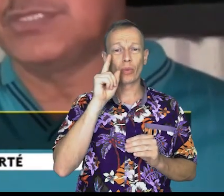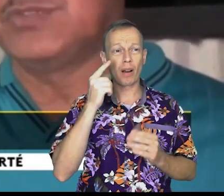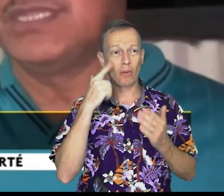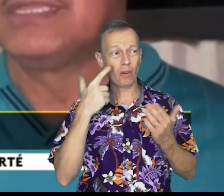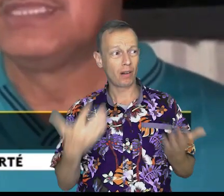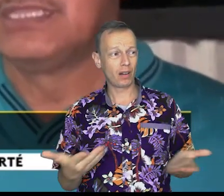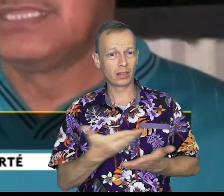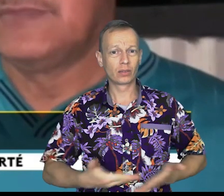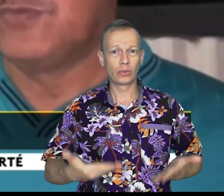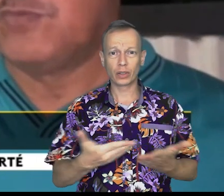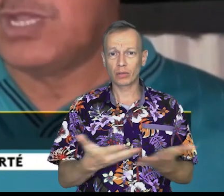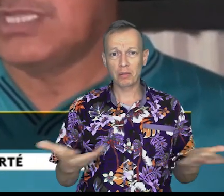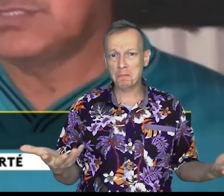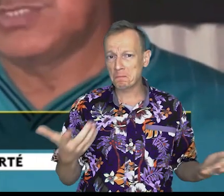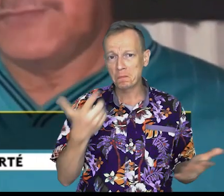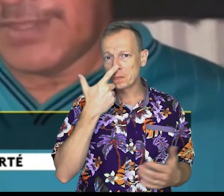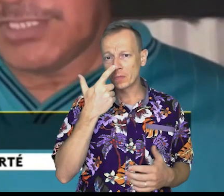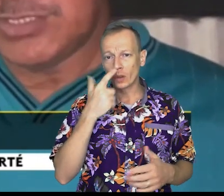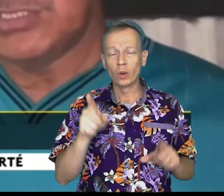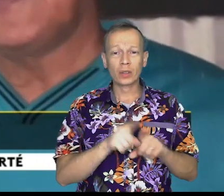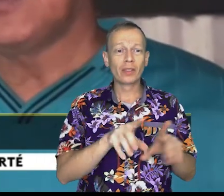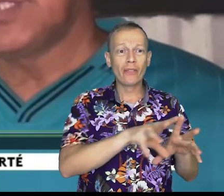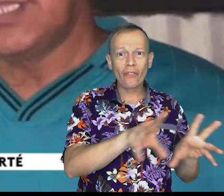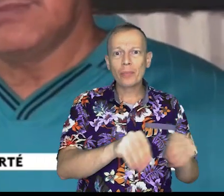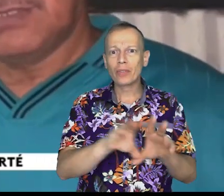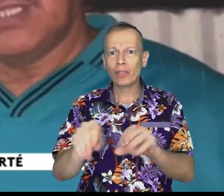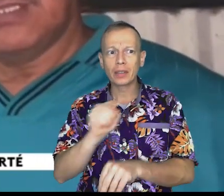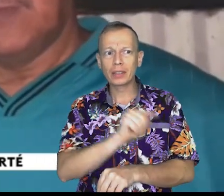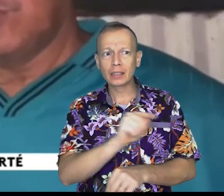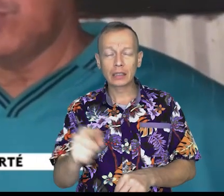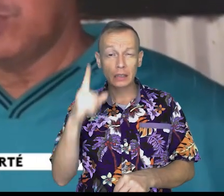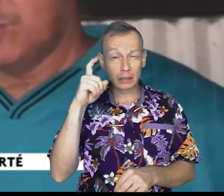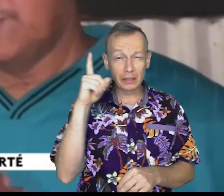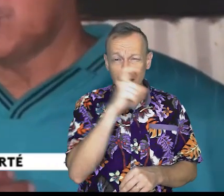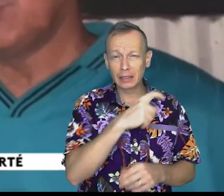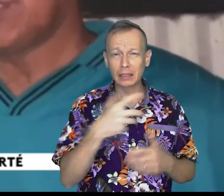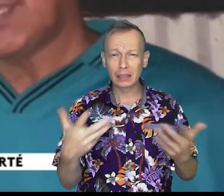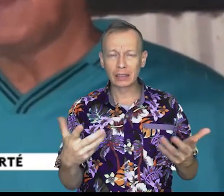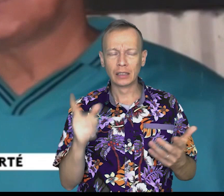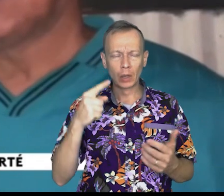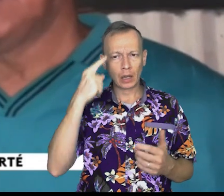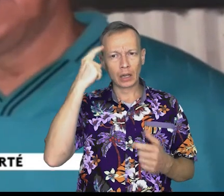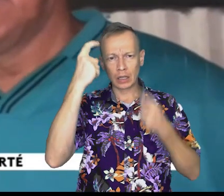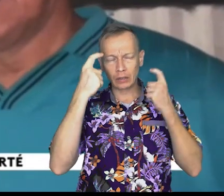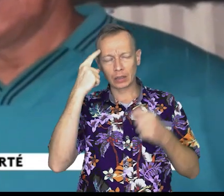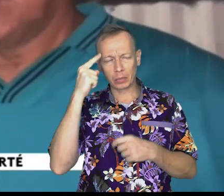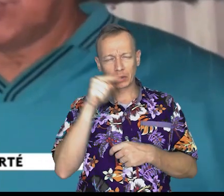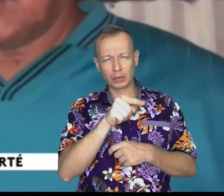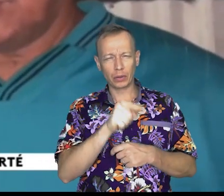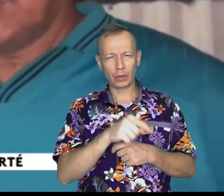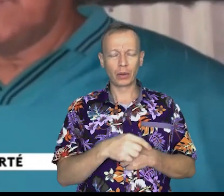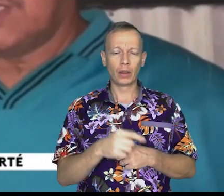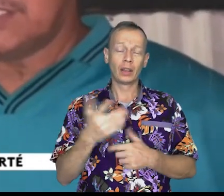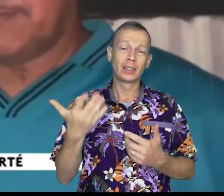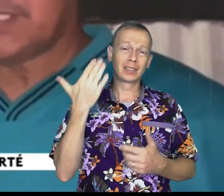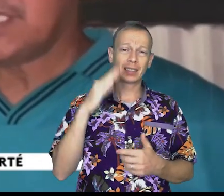actuelle. Il faut voir toutes les familles qui sont en difficulté. Il faut se mettre à leur place aussi. Je crois